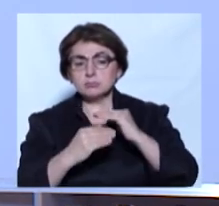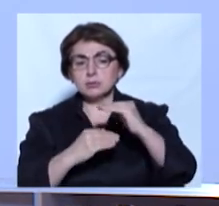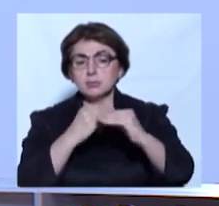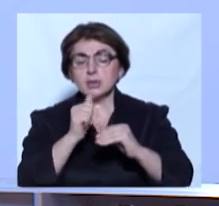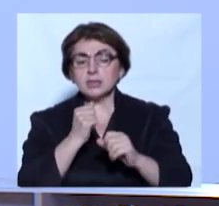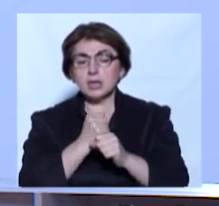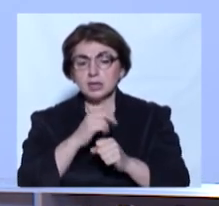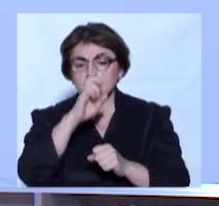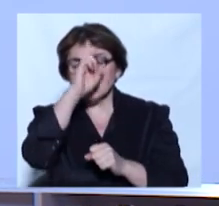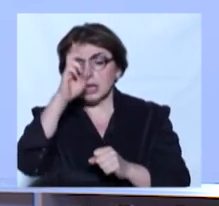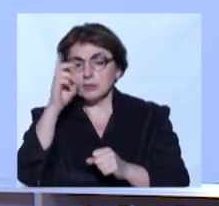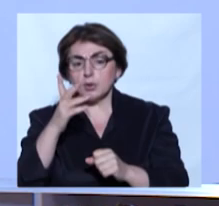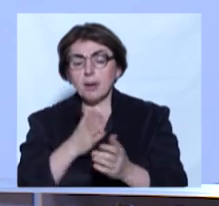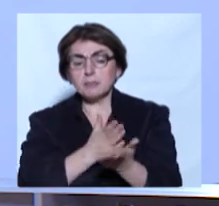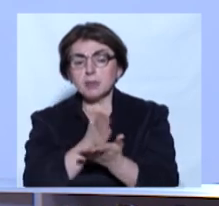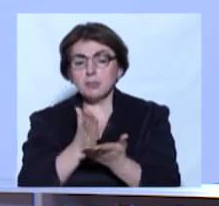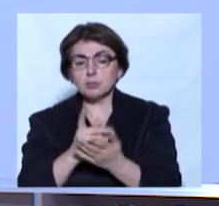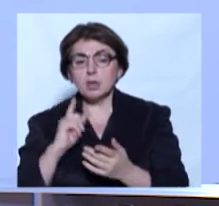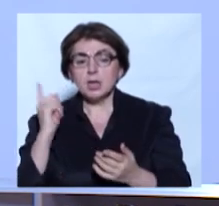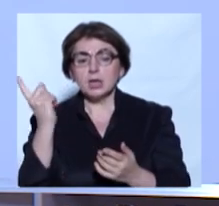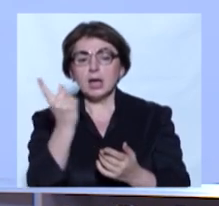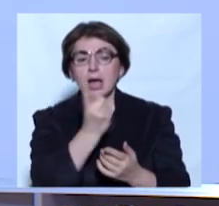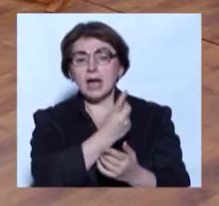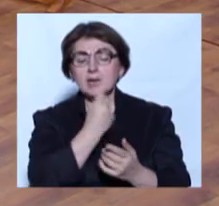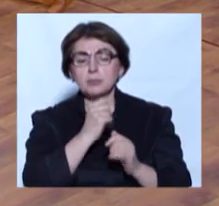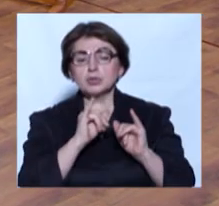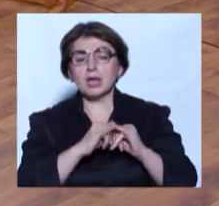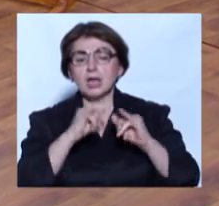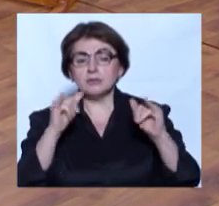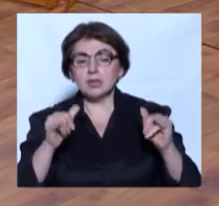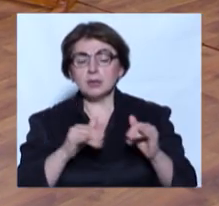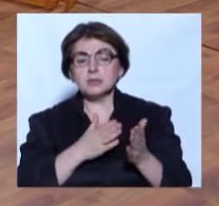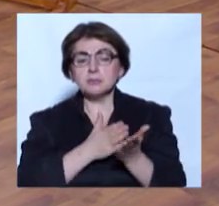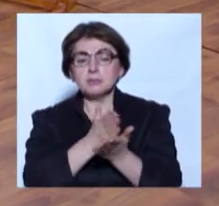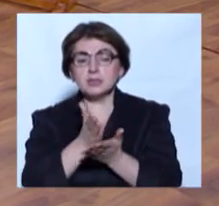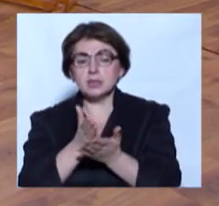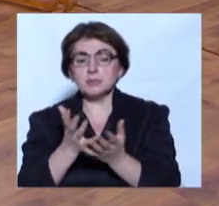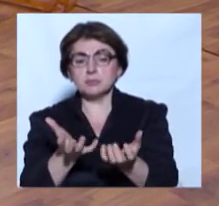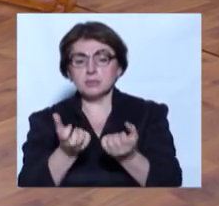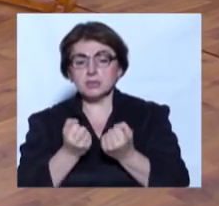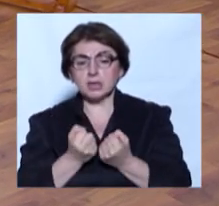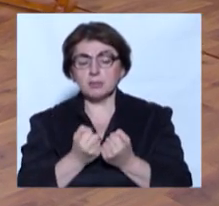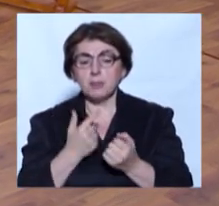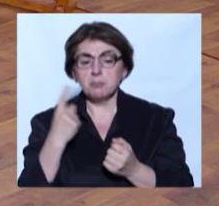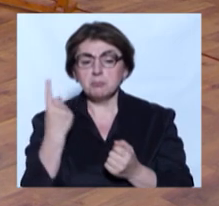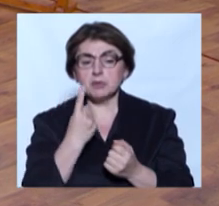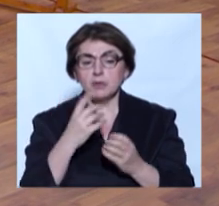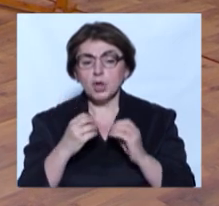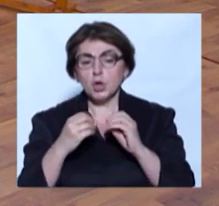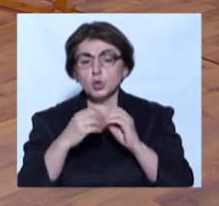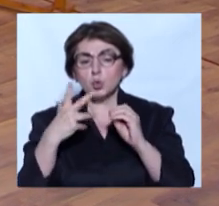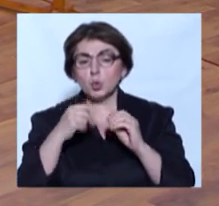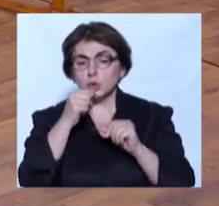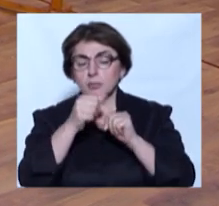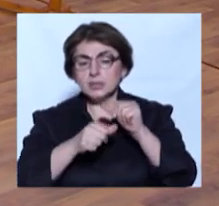აკეთებენ ქვეყნები ამ მიმართულებით გარემოსგრადი განვითარების მიზნების მისაღწევად. პირველი უნდა შეგახსენოთ, რომ 15